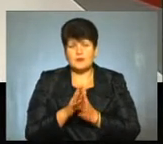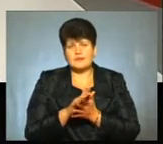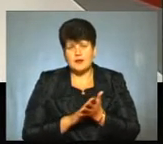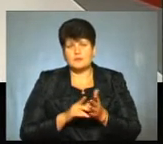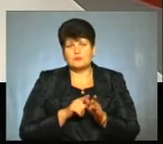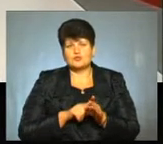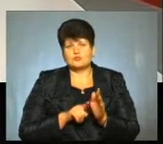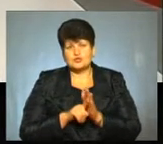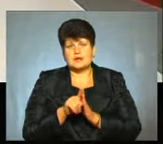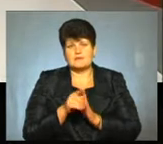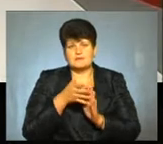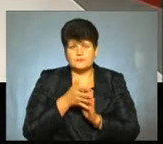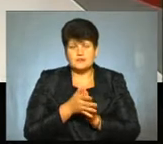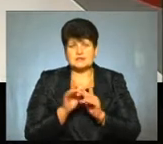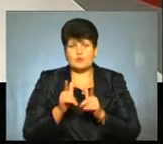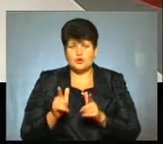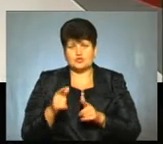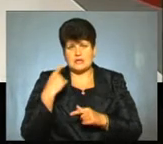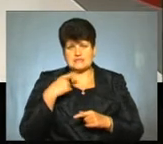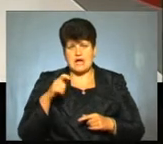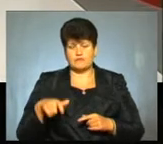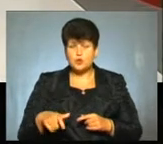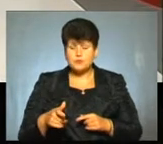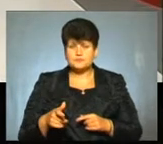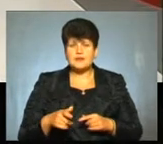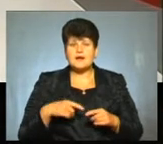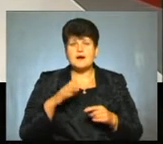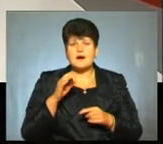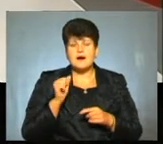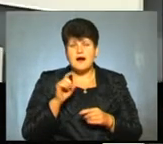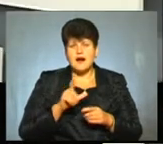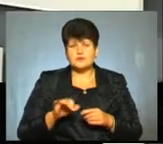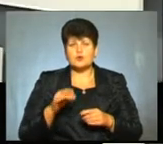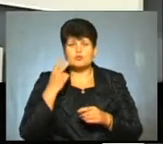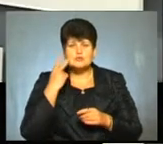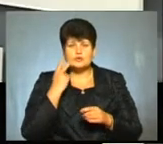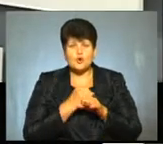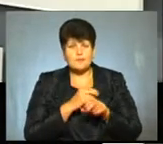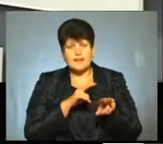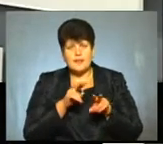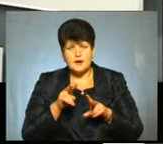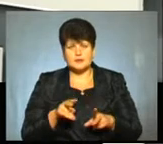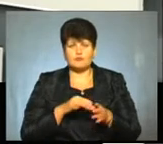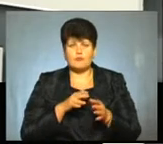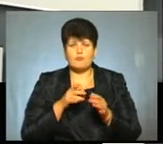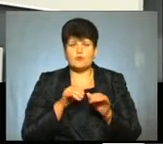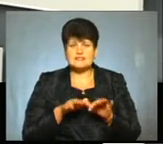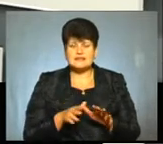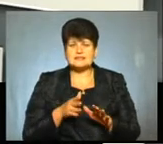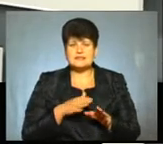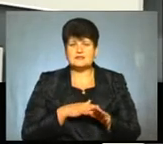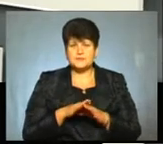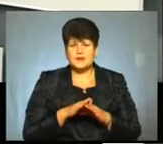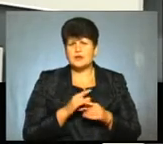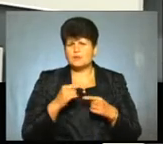ми вже починаємо його реалізувати відповідно за погодженням самим автором. Тобто автор постійно здійснює авторський нагляд в процесі реалізації.